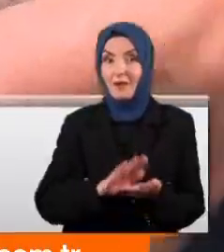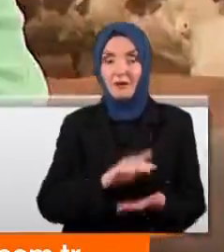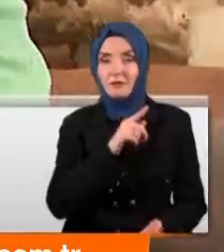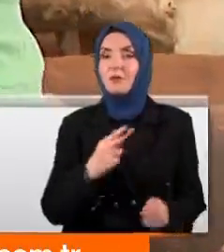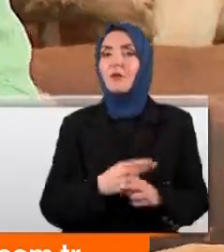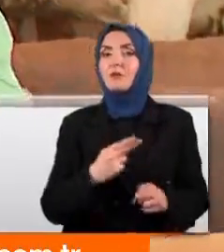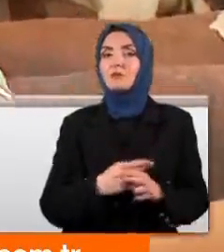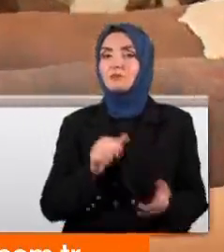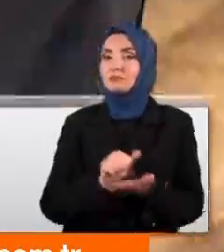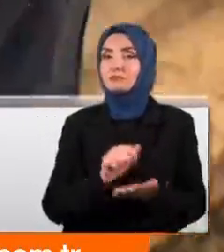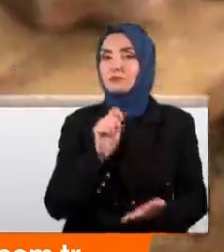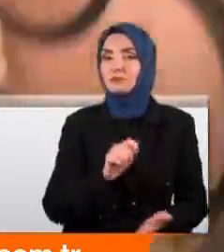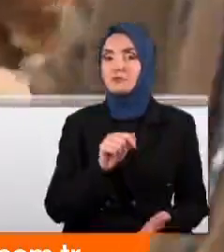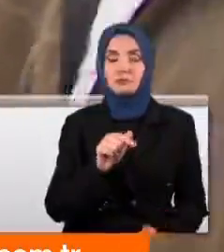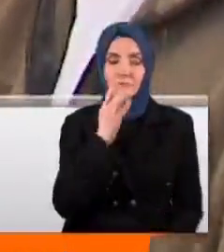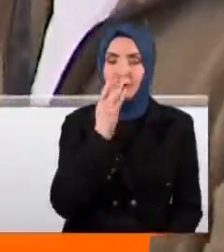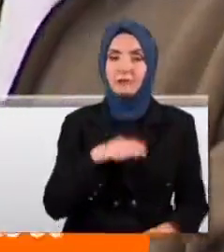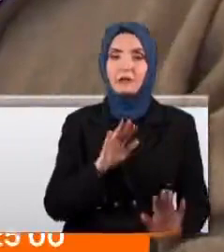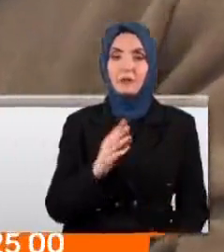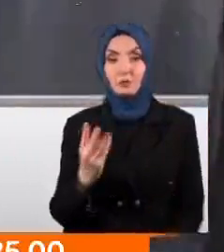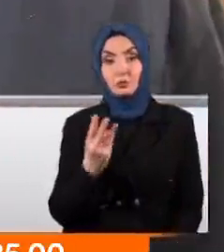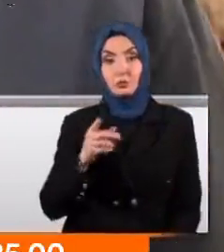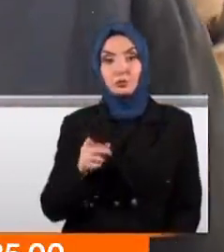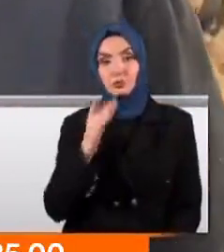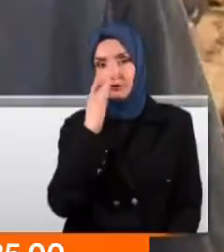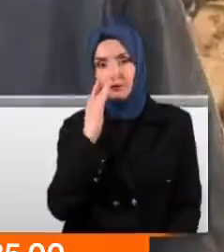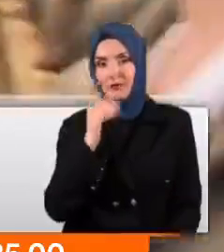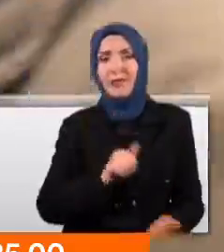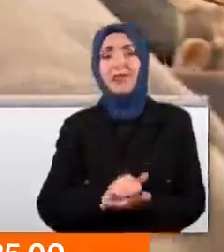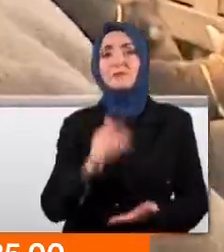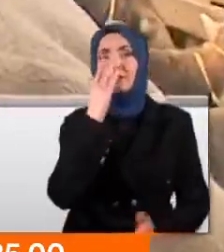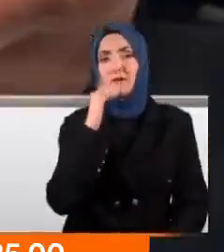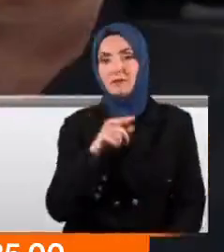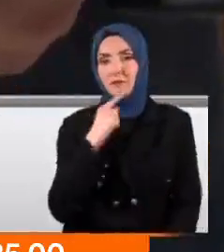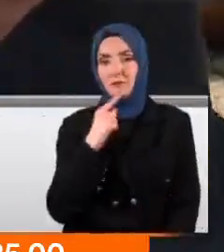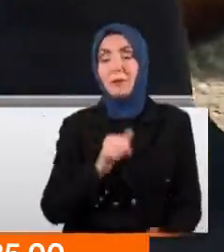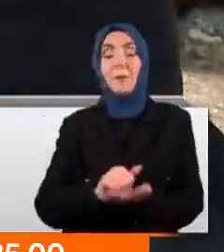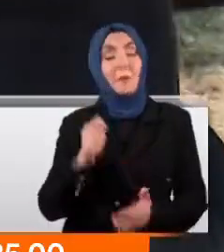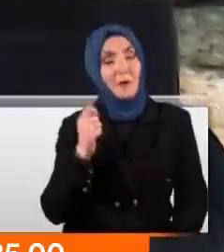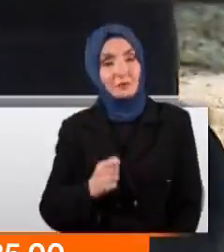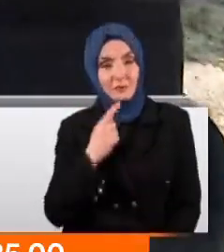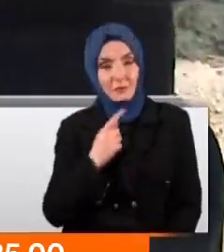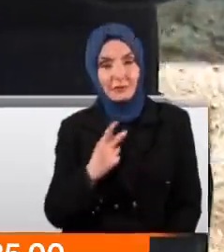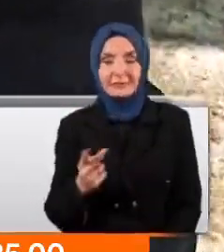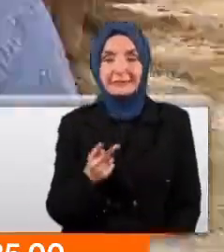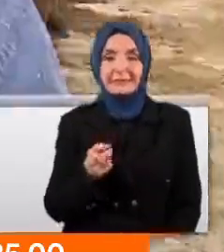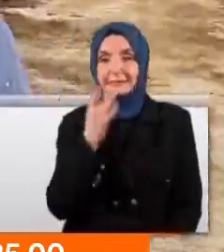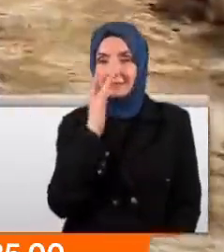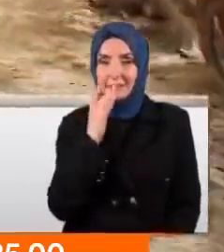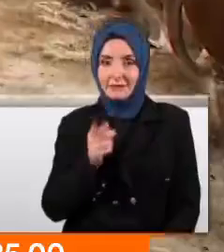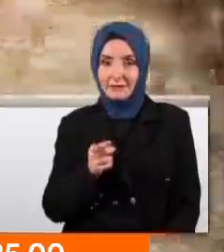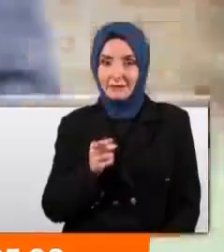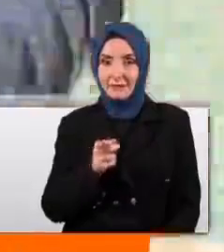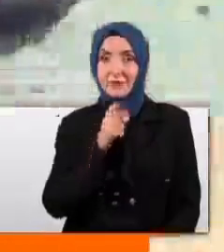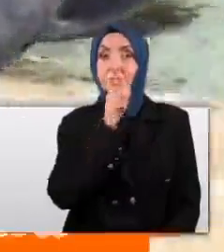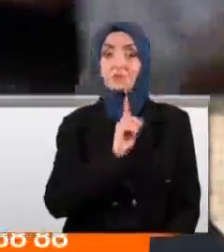şüpheli. Bu sahte değil. Şunların üçü sahte. Hepsi sahte. Hepsi gerçek. İkisi de sahte. Bilemedim. 100 lira